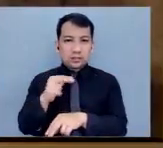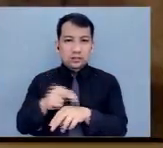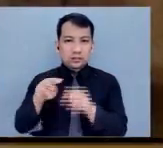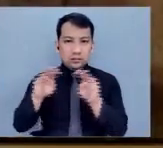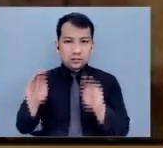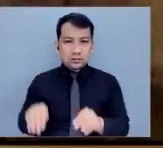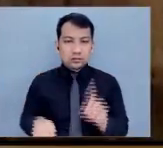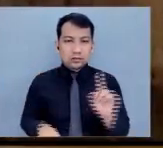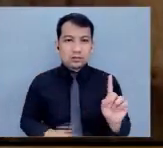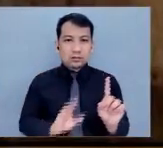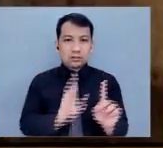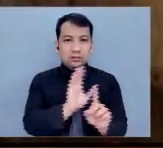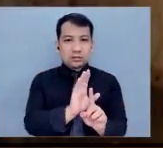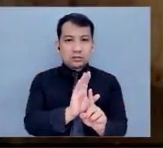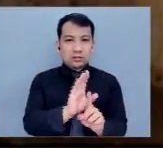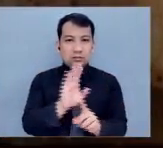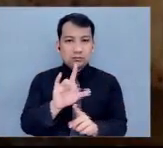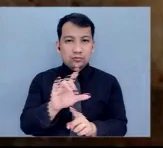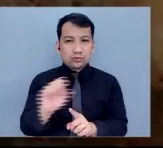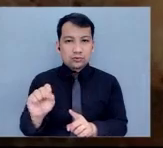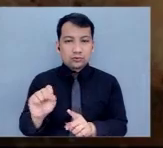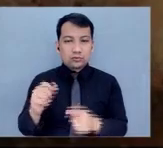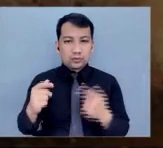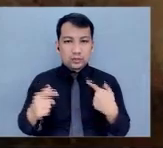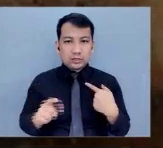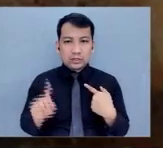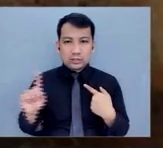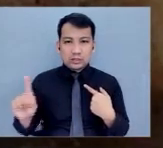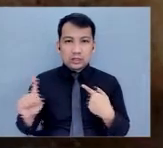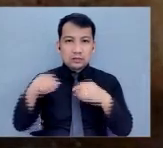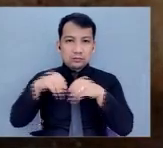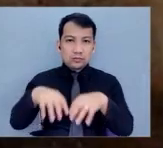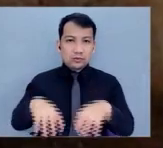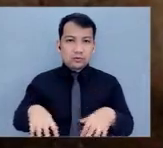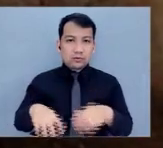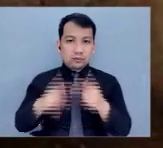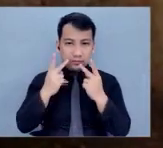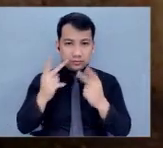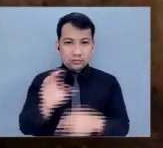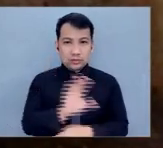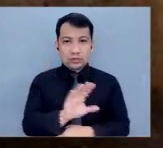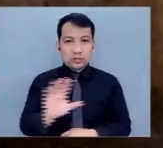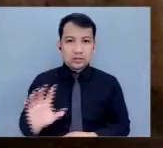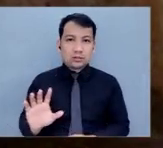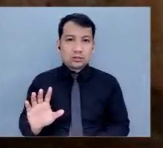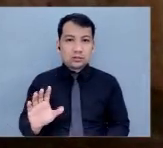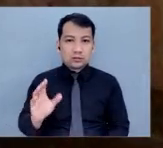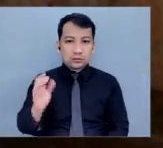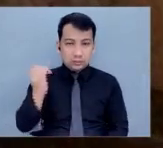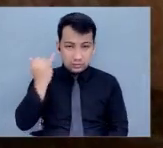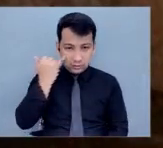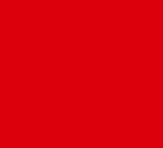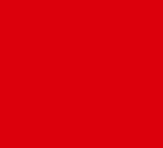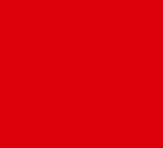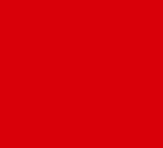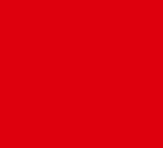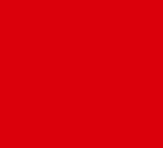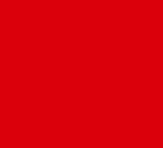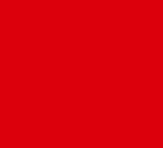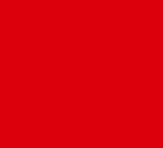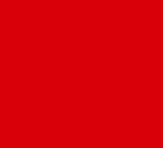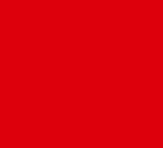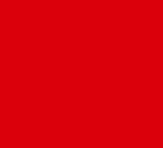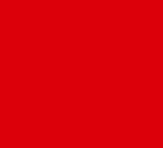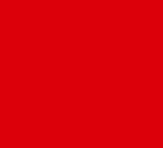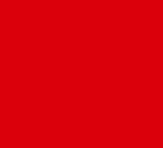ang natira sa Bulacan Church at may 1 pang nawawala. Nagbabalita mula sa frontline, John Aroa, News 5. Mga